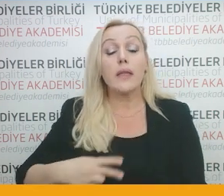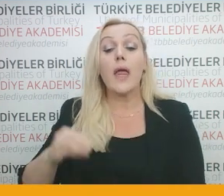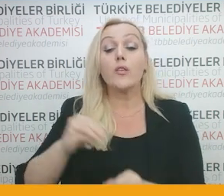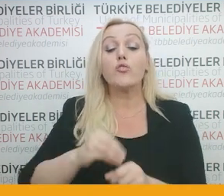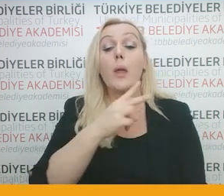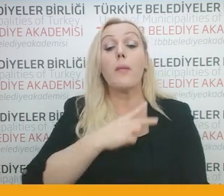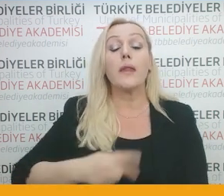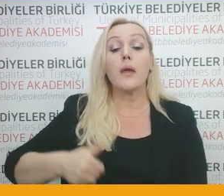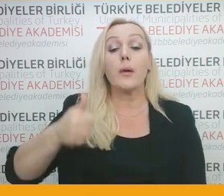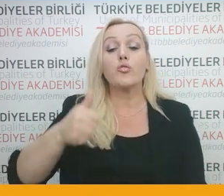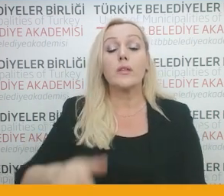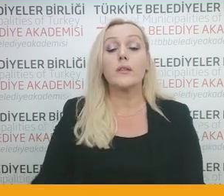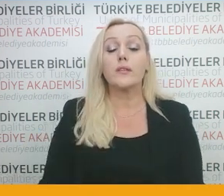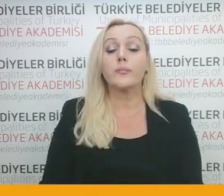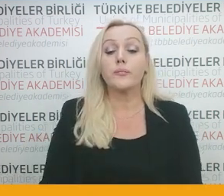başkanıdır.